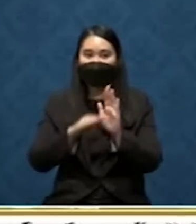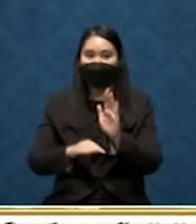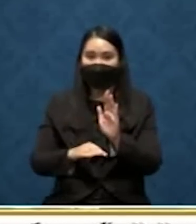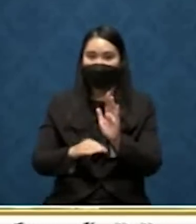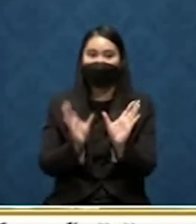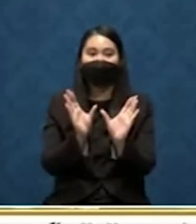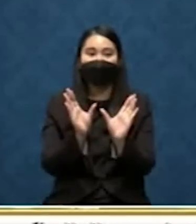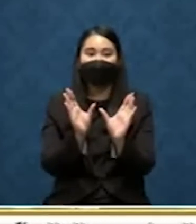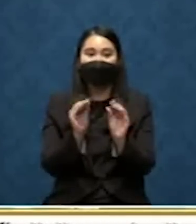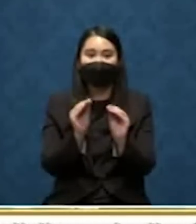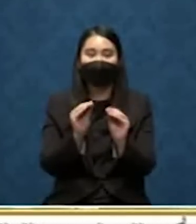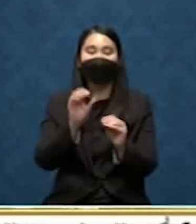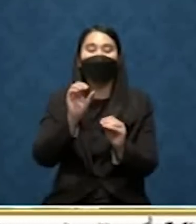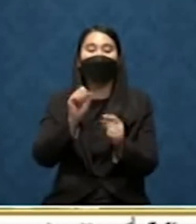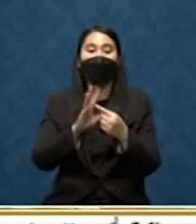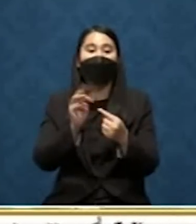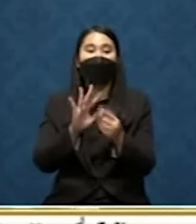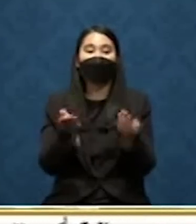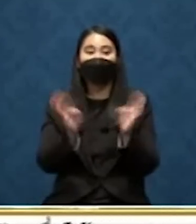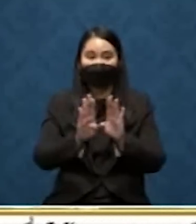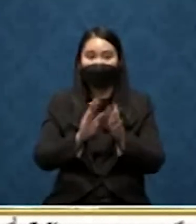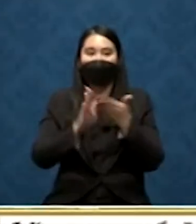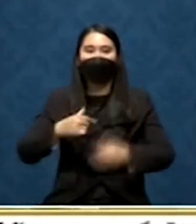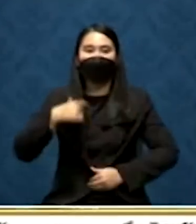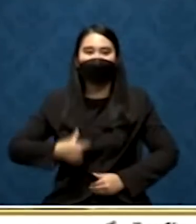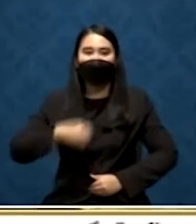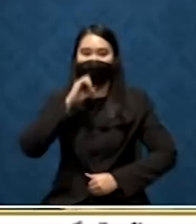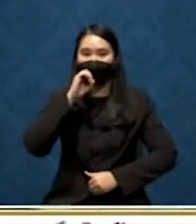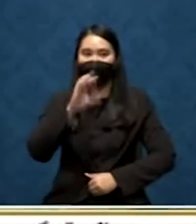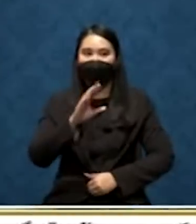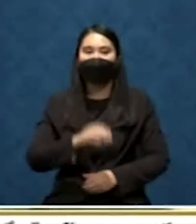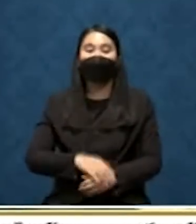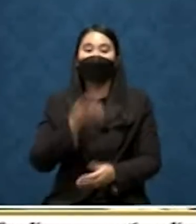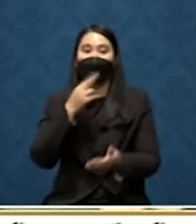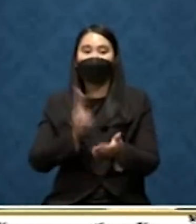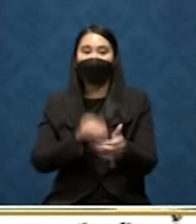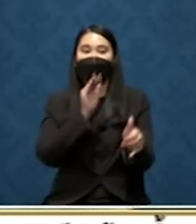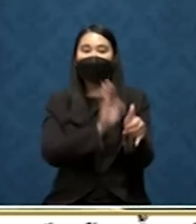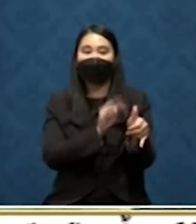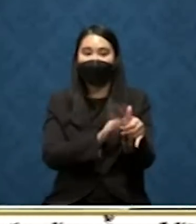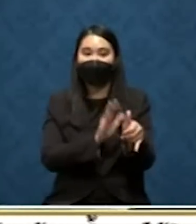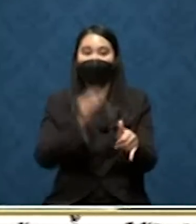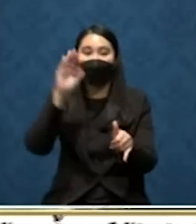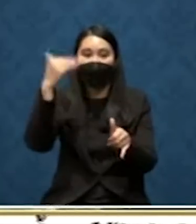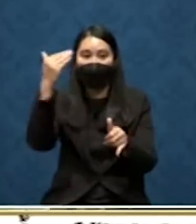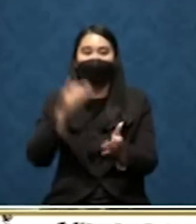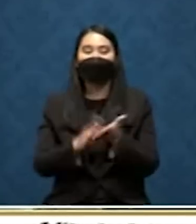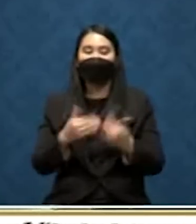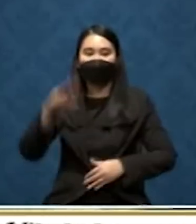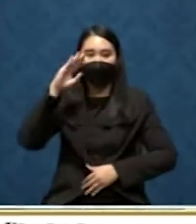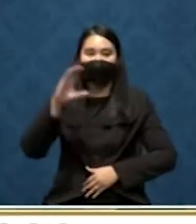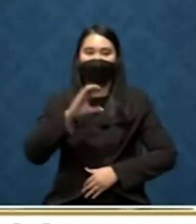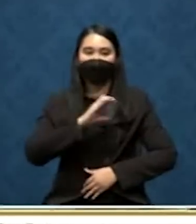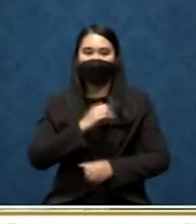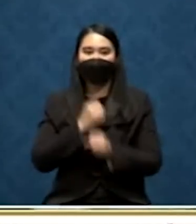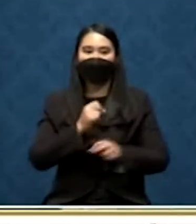ปิดสมัยสสมัประชมสพาษนะครับสารบอกวา ให้ไปออกไม้เรียกก่อนซึ่กรณีตี้ทำรวจสื่บนัครบ